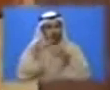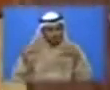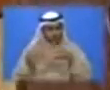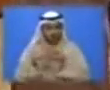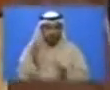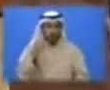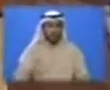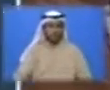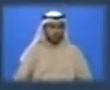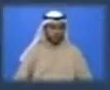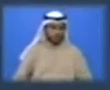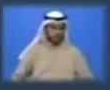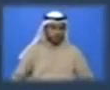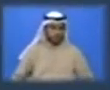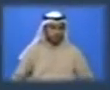واحدا.